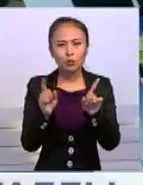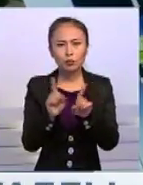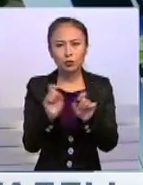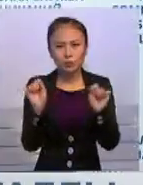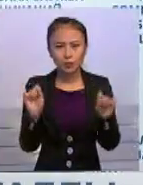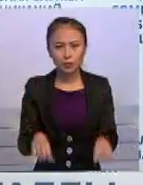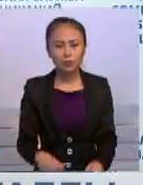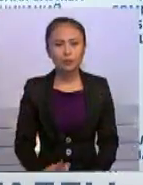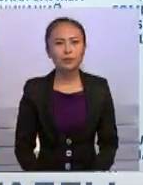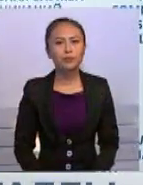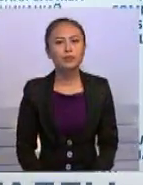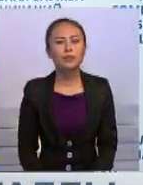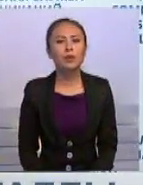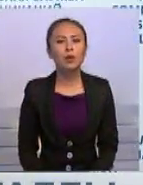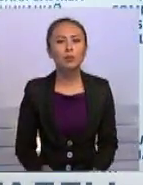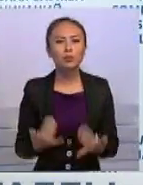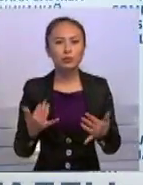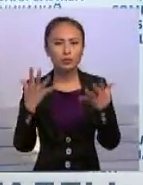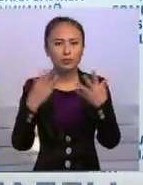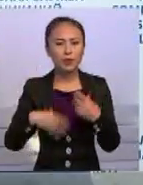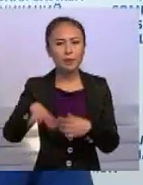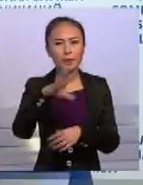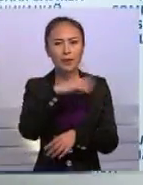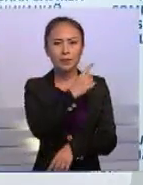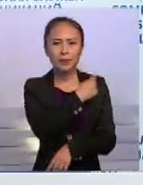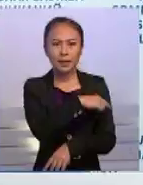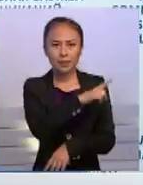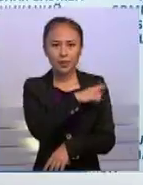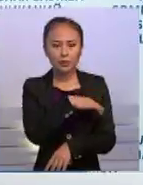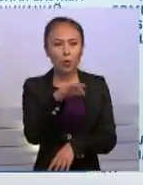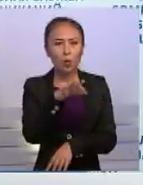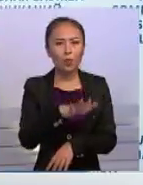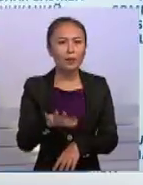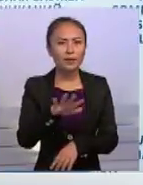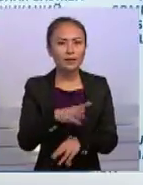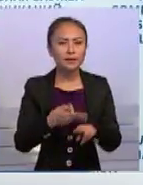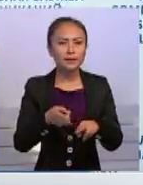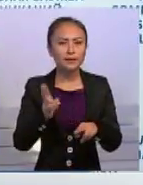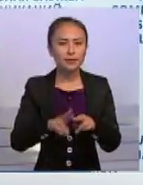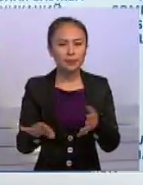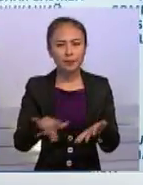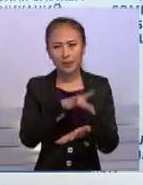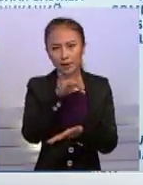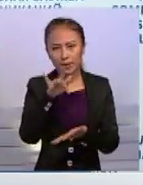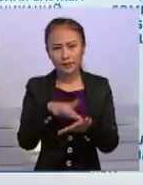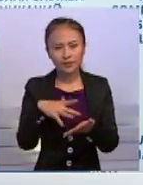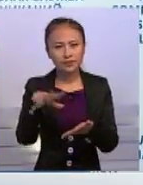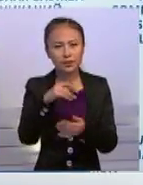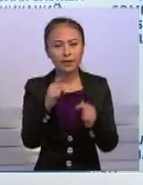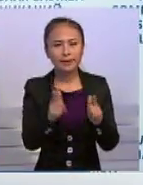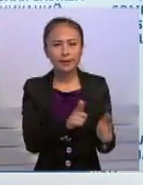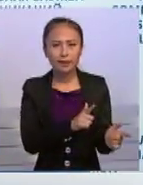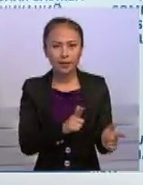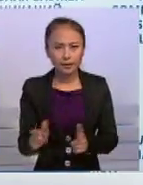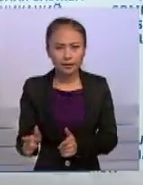болады. Бүгінгі күні барлық емханаларда, облыс деңгейінде қала аудандық емханалардың бәрі